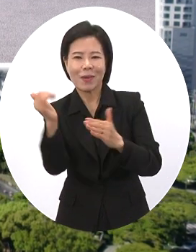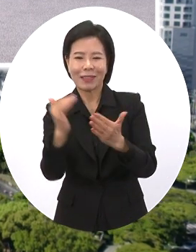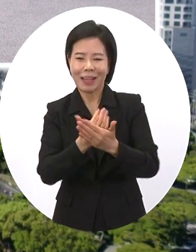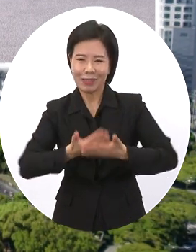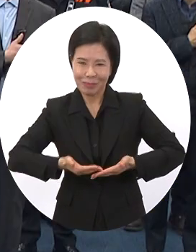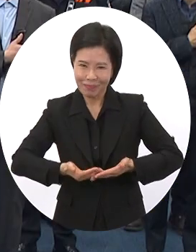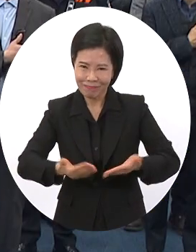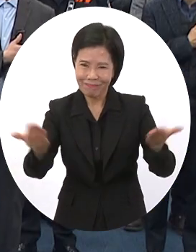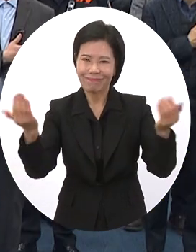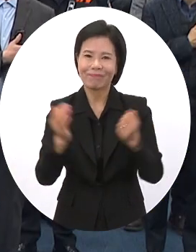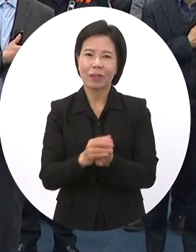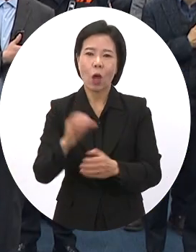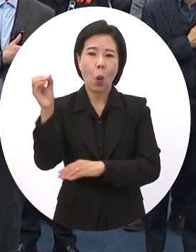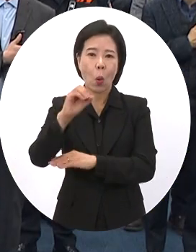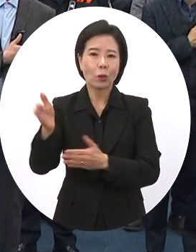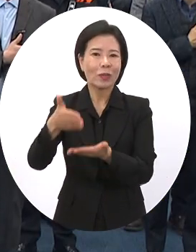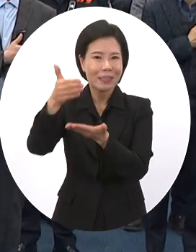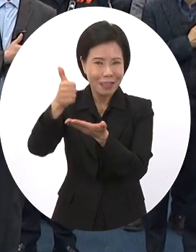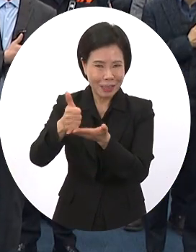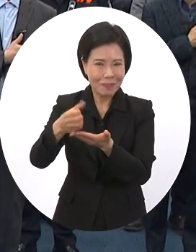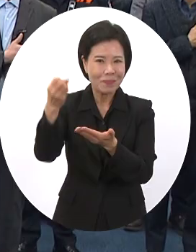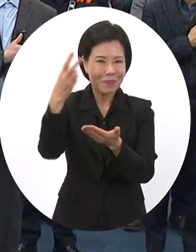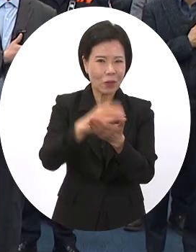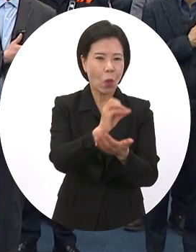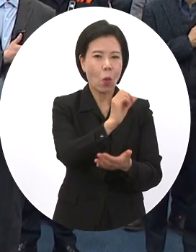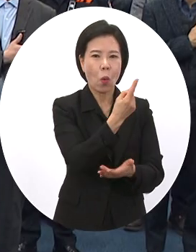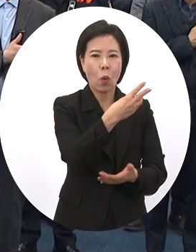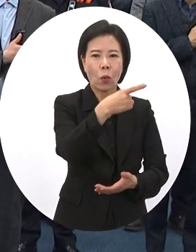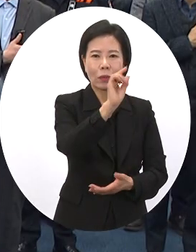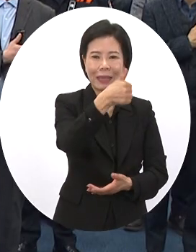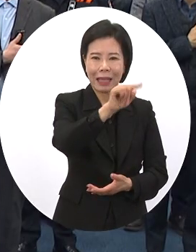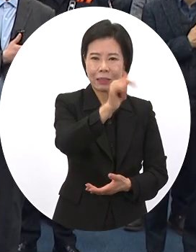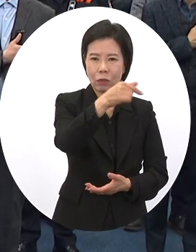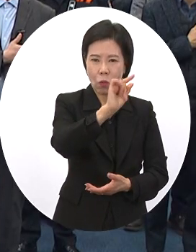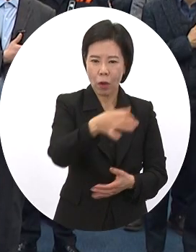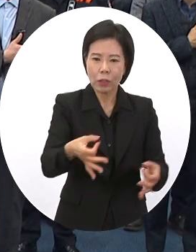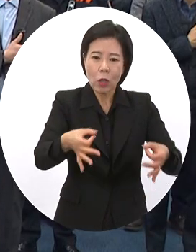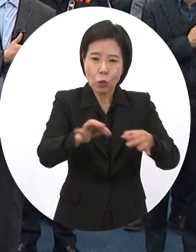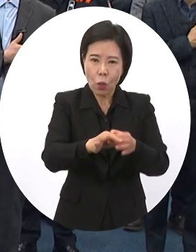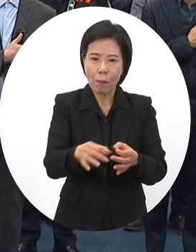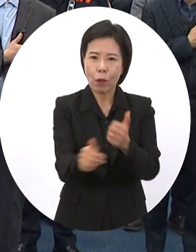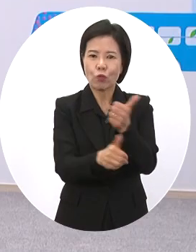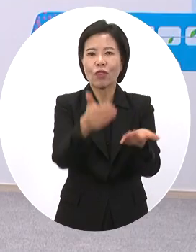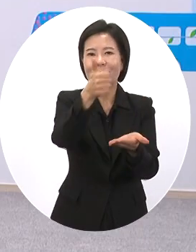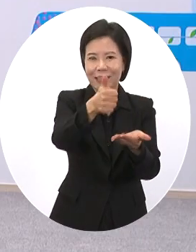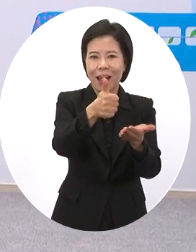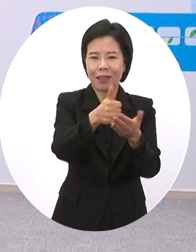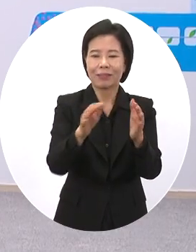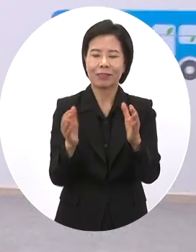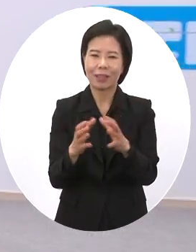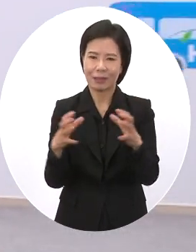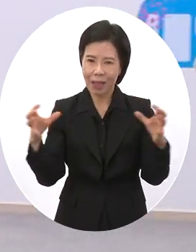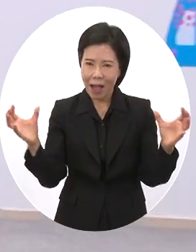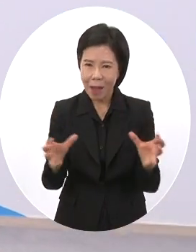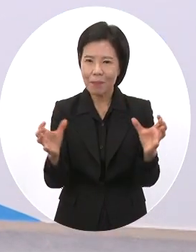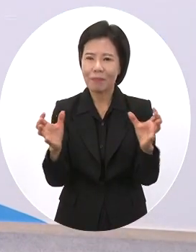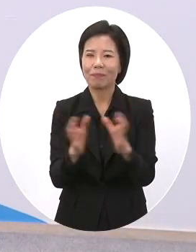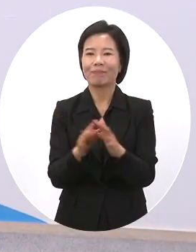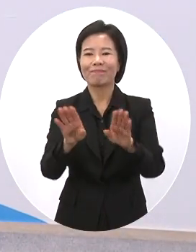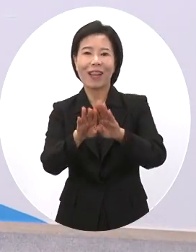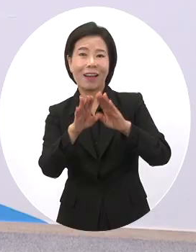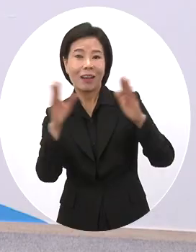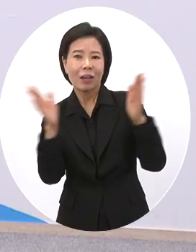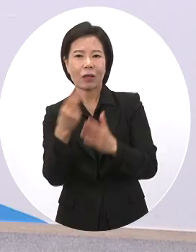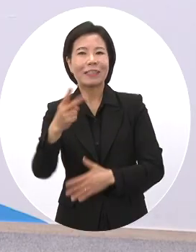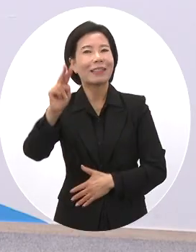있습니다. 오영훈 도지사와 오태권 공무원 노동조합 위원장은 2일 도청 탐나홀에서